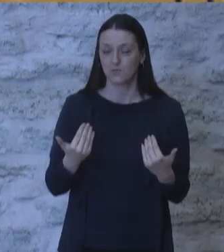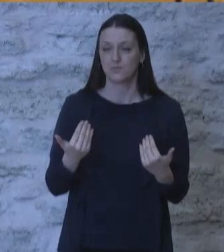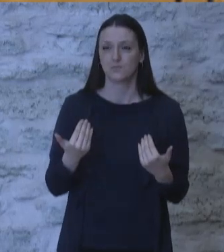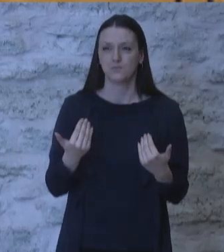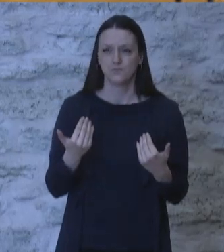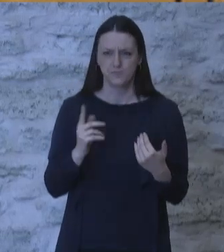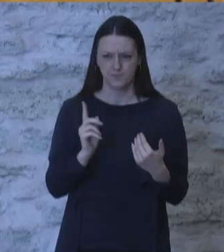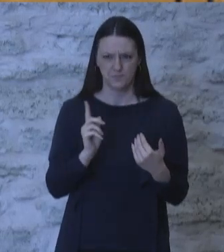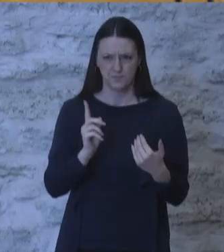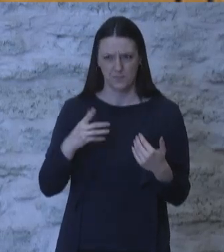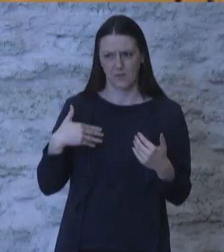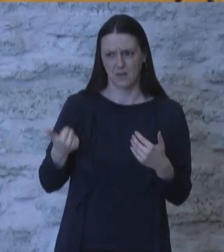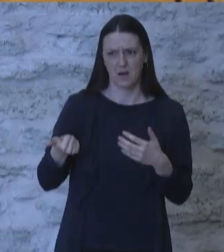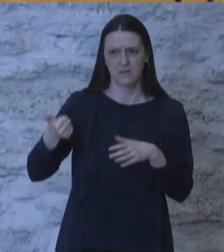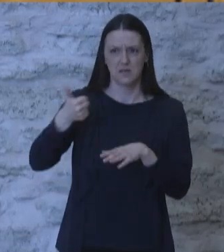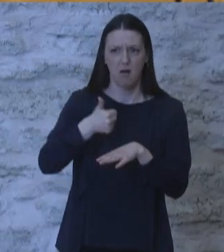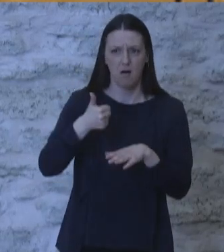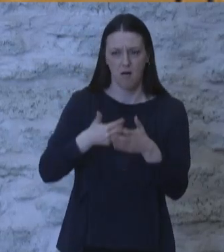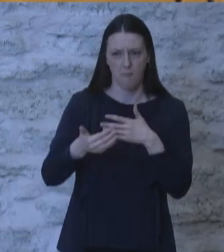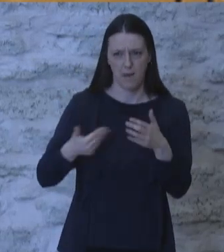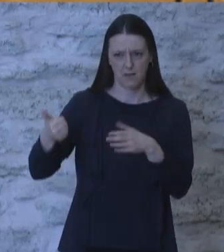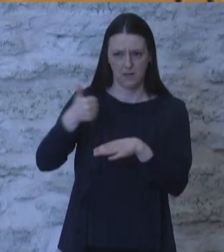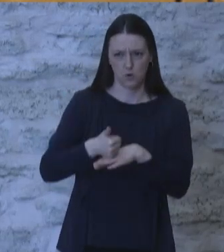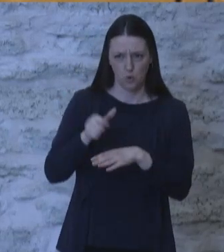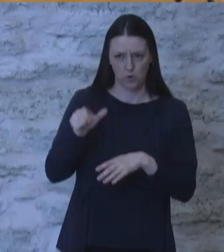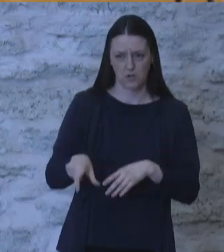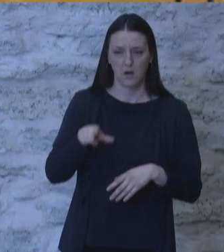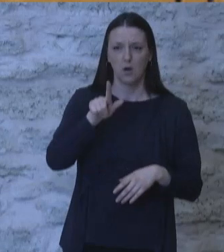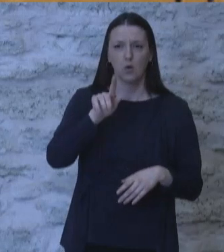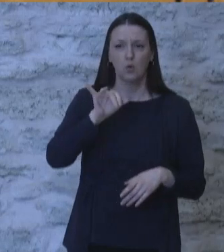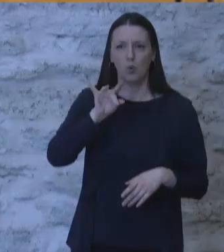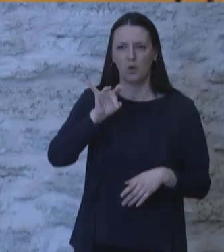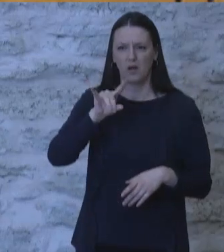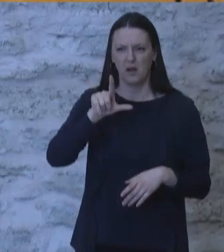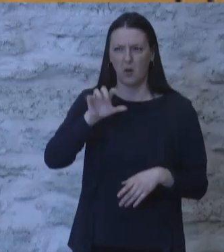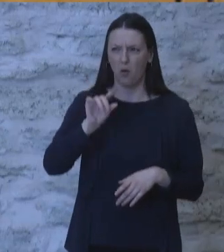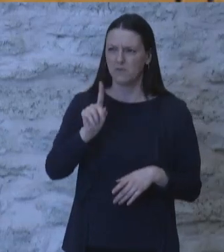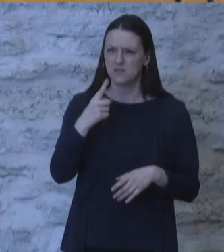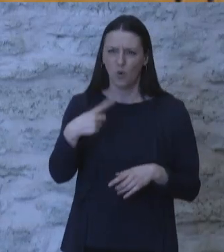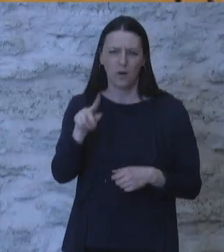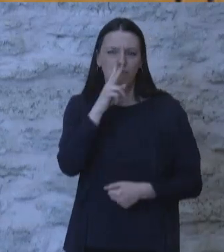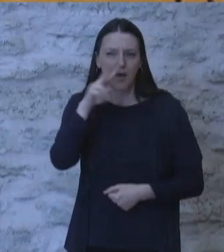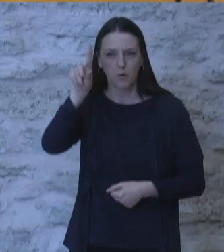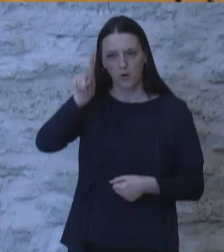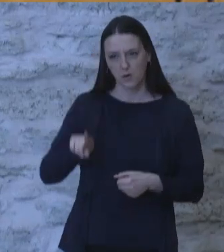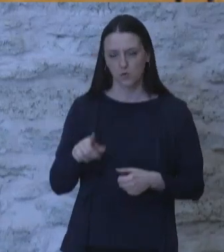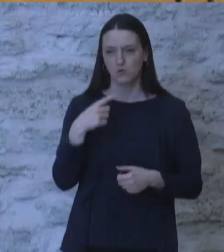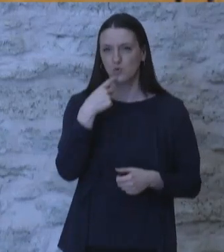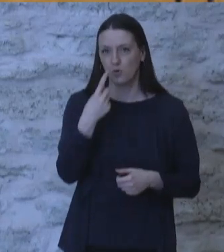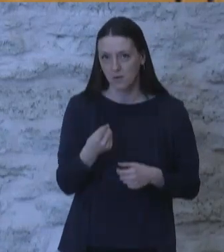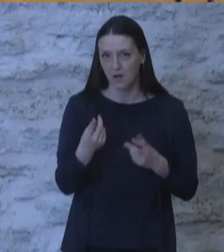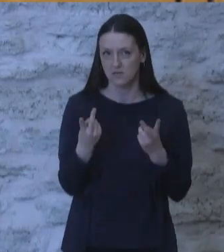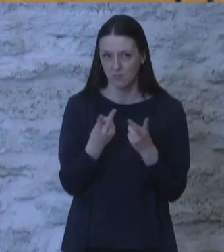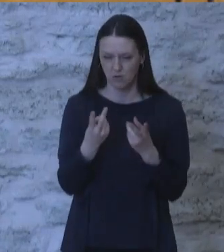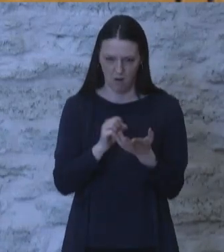millest on rääkinud tervisaameti juht Merike Ürilo, eks siis mingi kuupäev vist veebranisse, kui uskuda seda ajakirjanduses